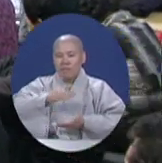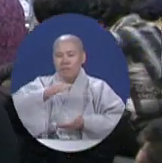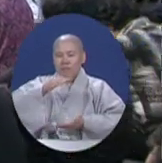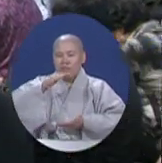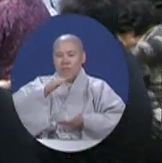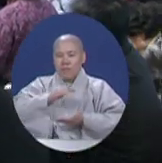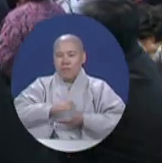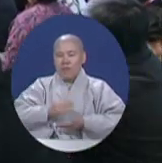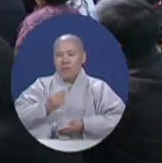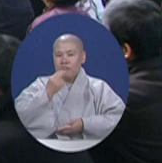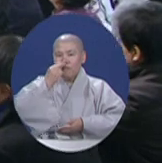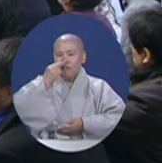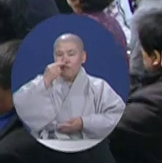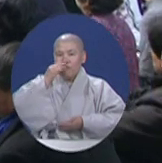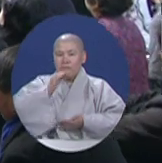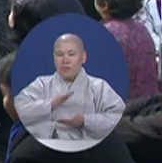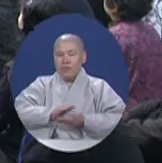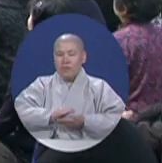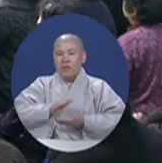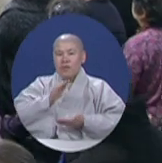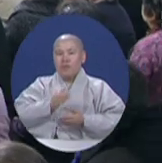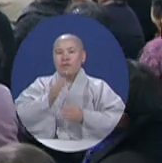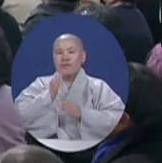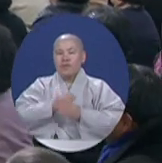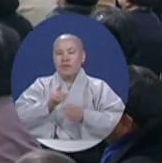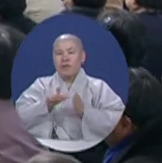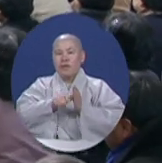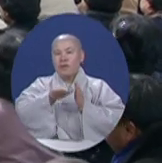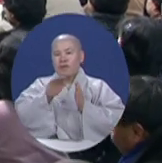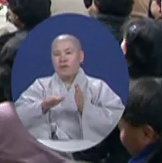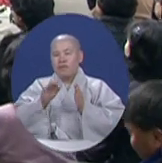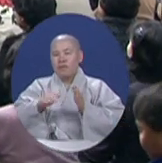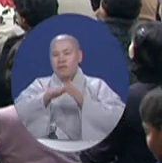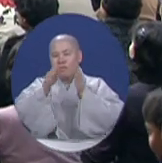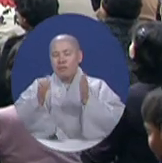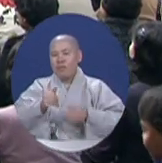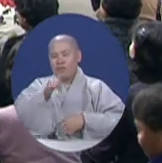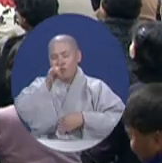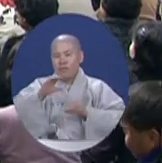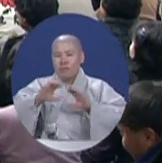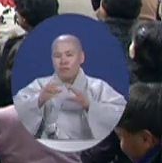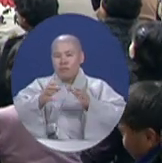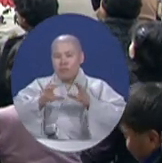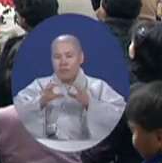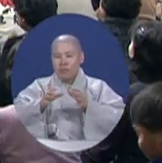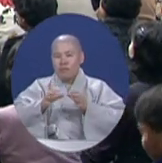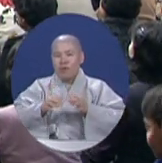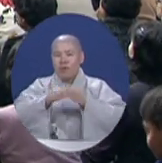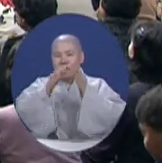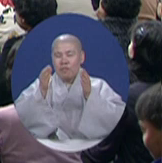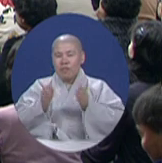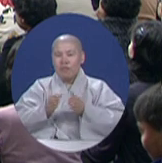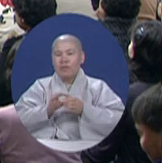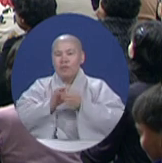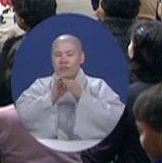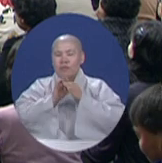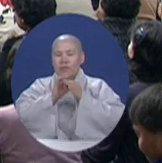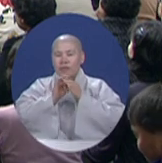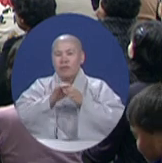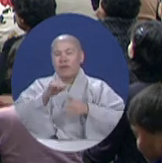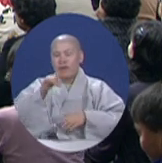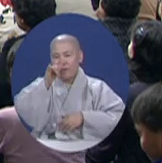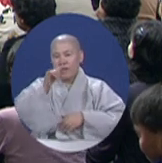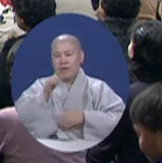가운데에 온갖 세월이 거기 다 있고 온갖 우주가 거기 다 있는 게 이게 이제 깨달음이에요. 이런